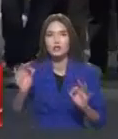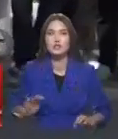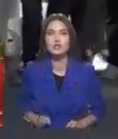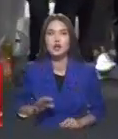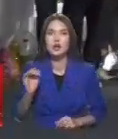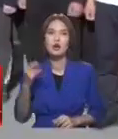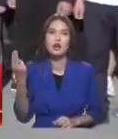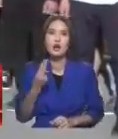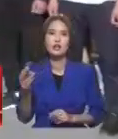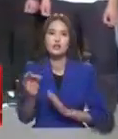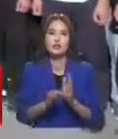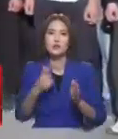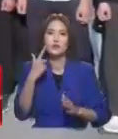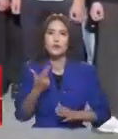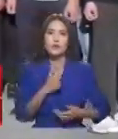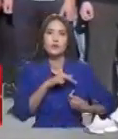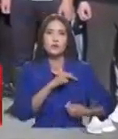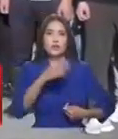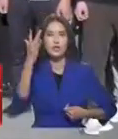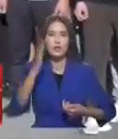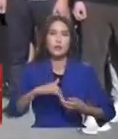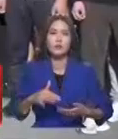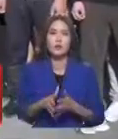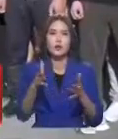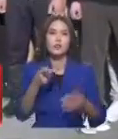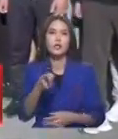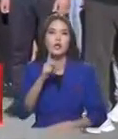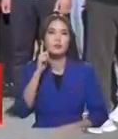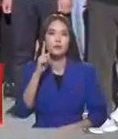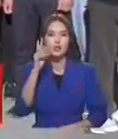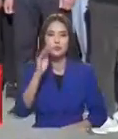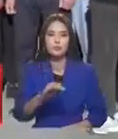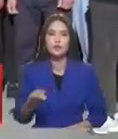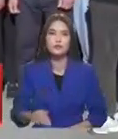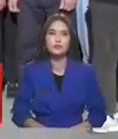из Астаны на срочную воинскую службу намерены призвать более 1000 молодых парней.